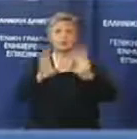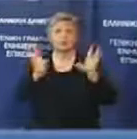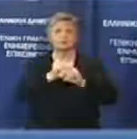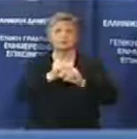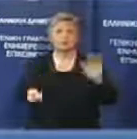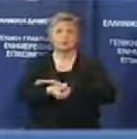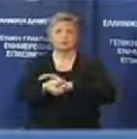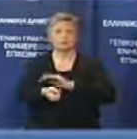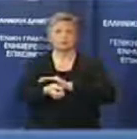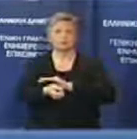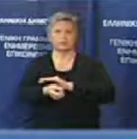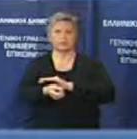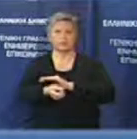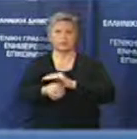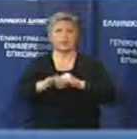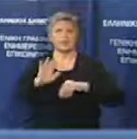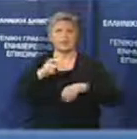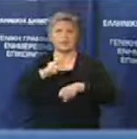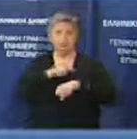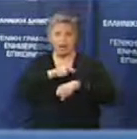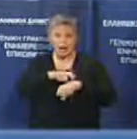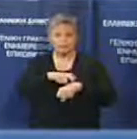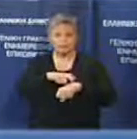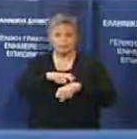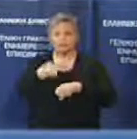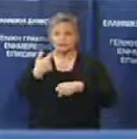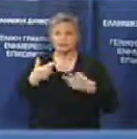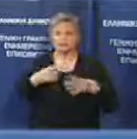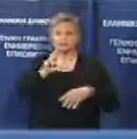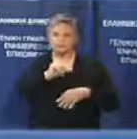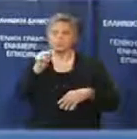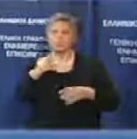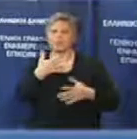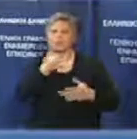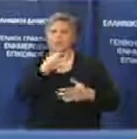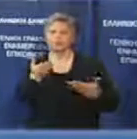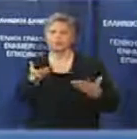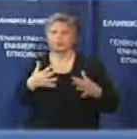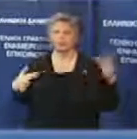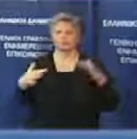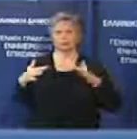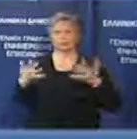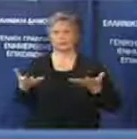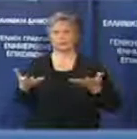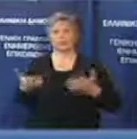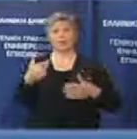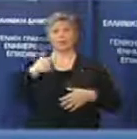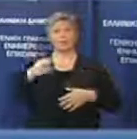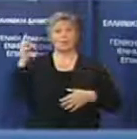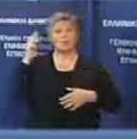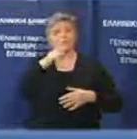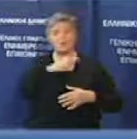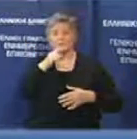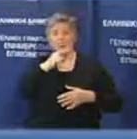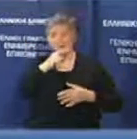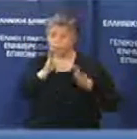κρίση, και εν ώψη της μάχης που θα δώσει και ο Πρωθυπουργός προκειμένου αυτή